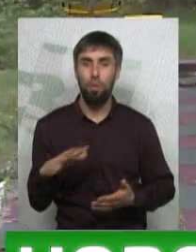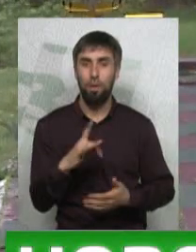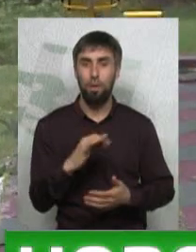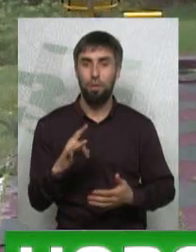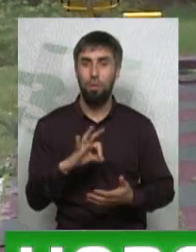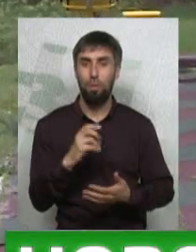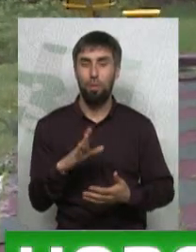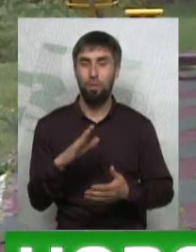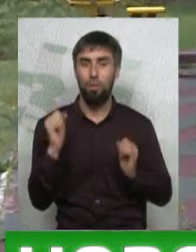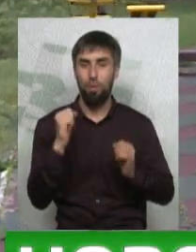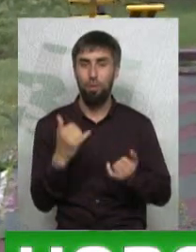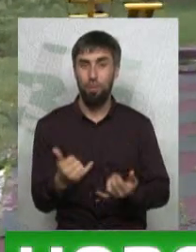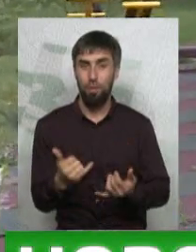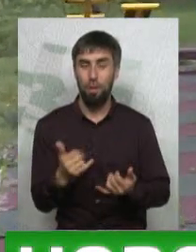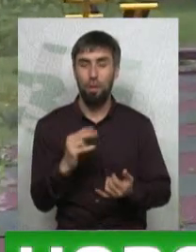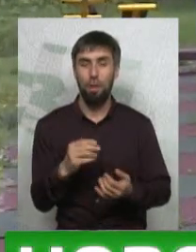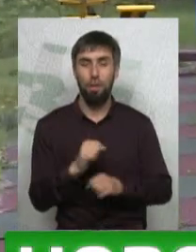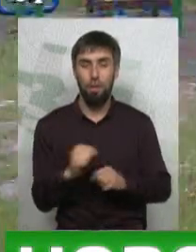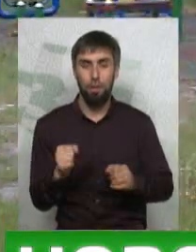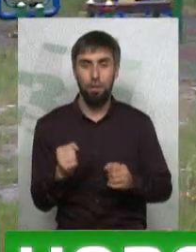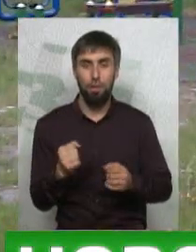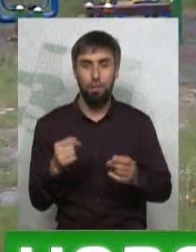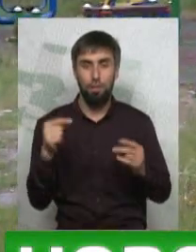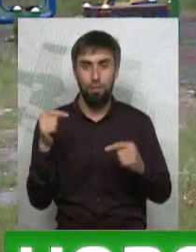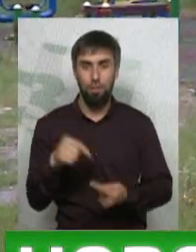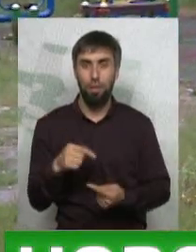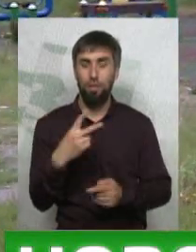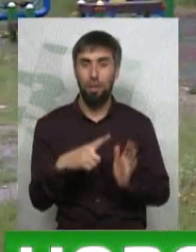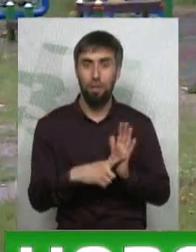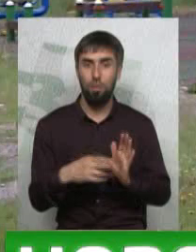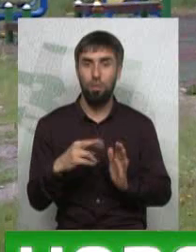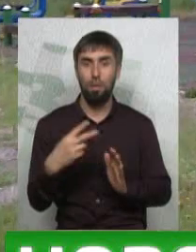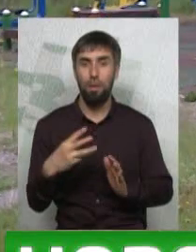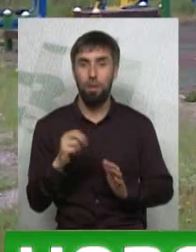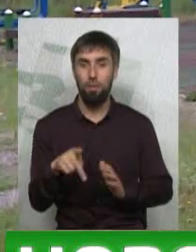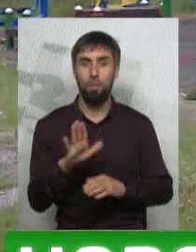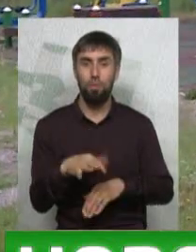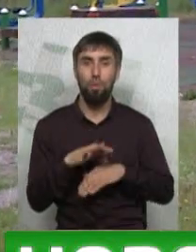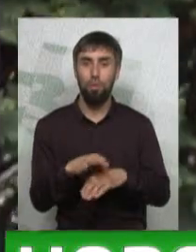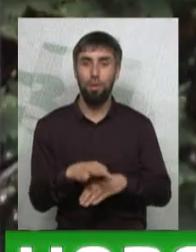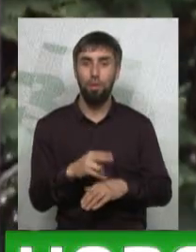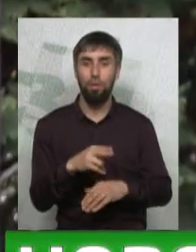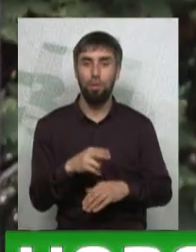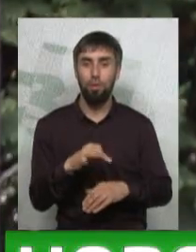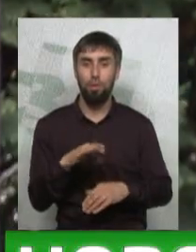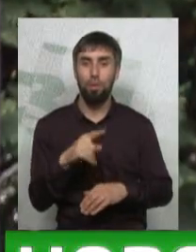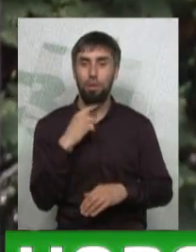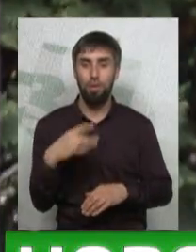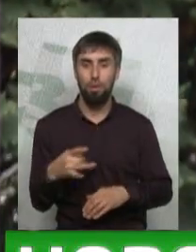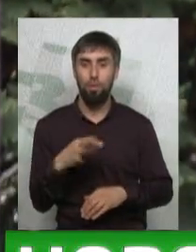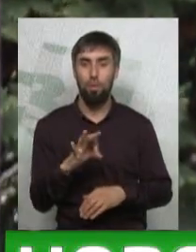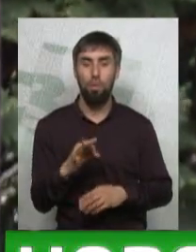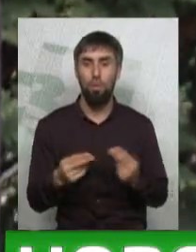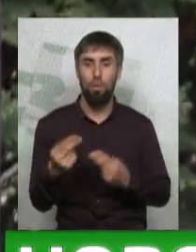реестр объектов спорта именно сейчас, как нельзя кстати, ведь 27 по 30 апреля здесь будет проходить чемпионат Республики Ингушетия